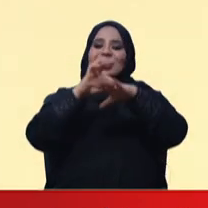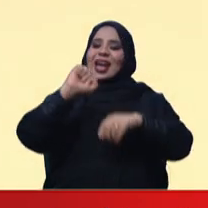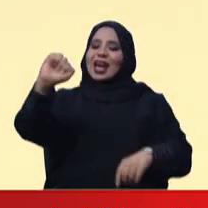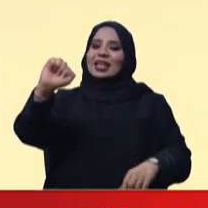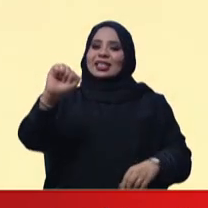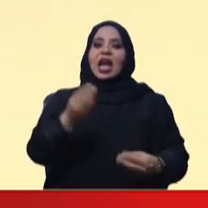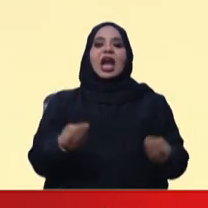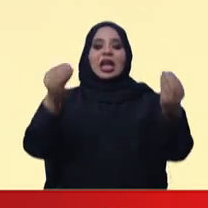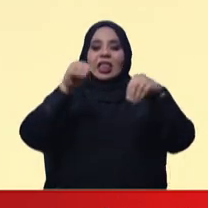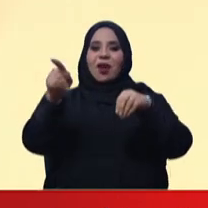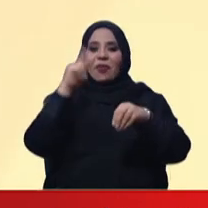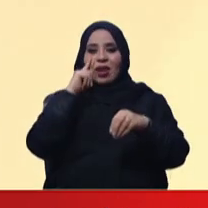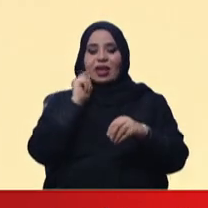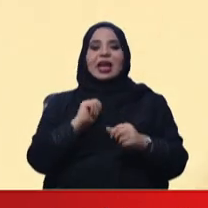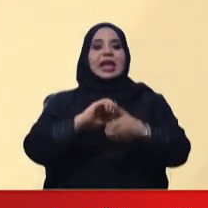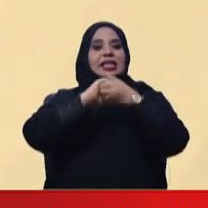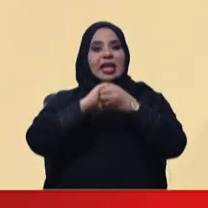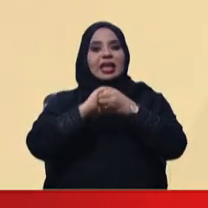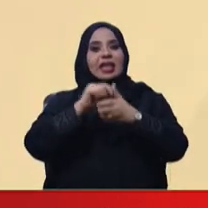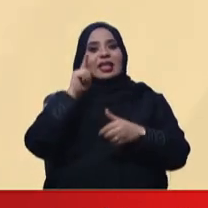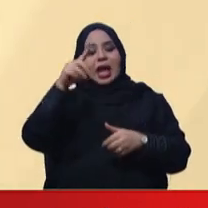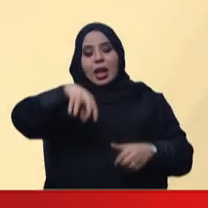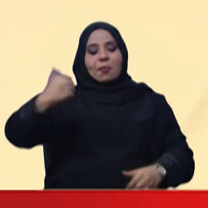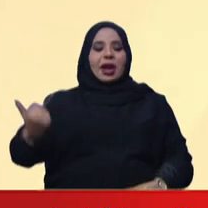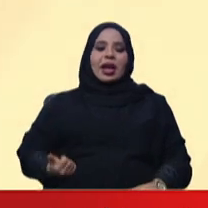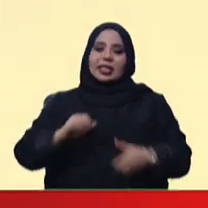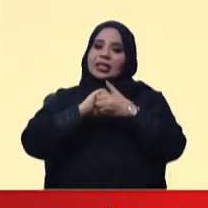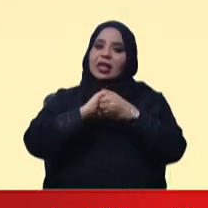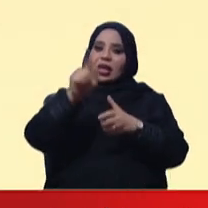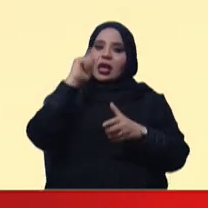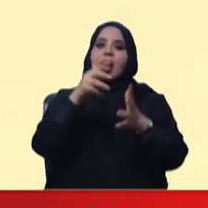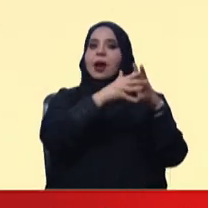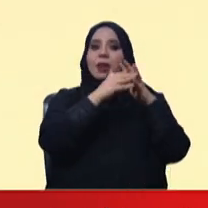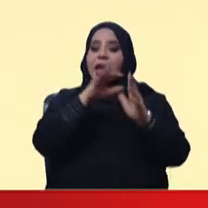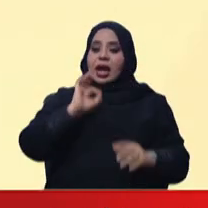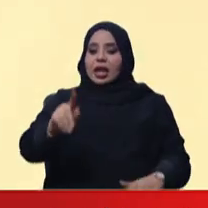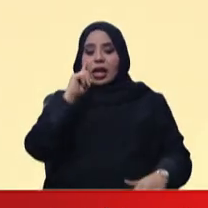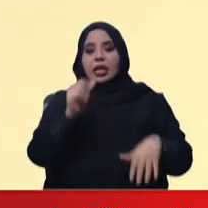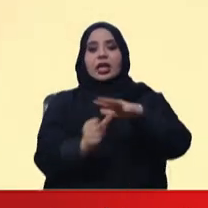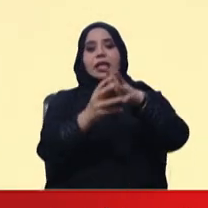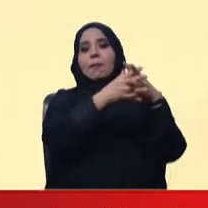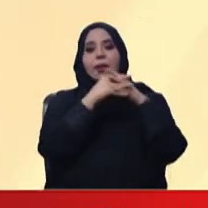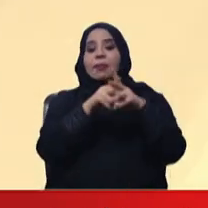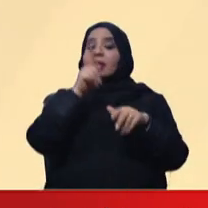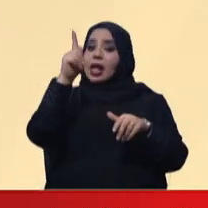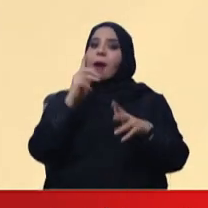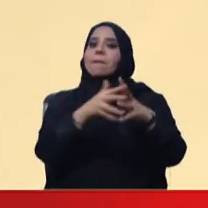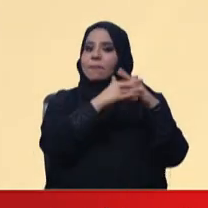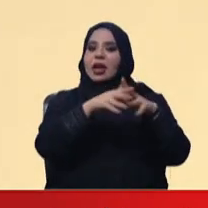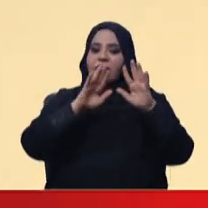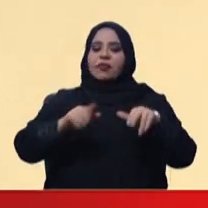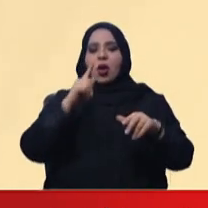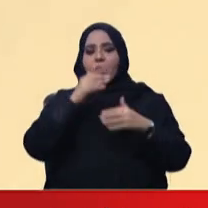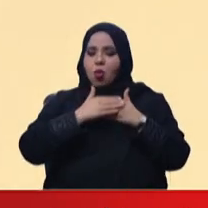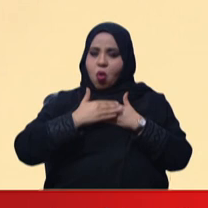مملكة البحرين صديقة للولايات المتحدة. أكد الرئيس الأمريكي أيضا أن الولايات المتحدة ستظل دائما